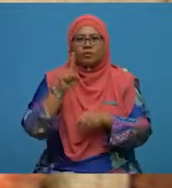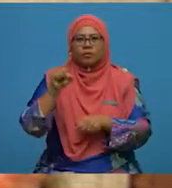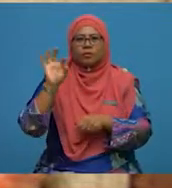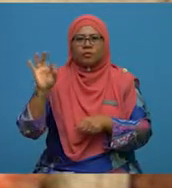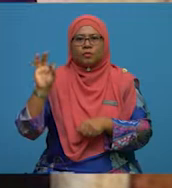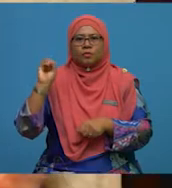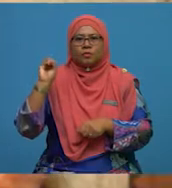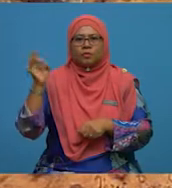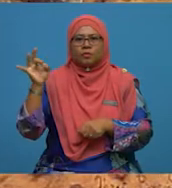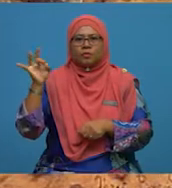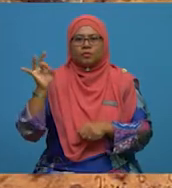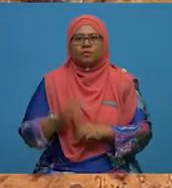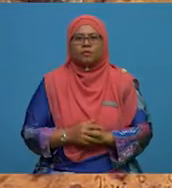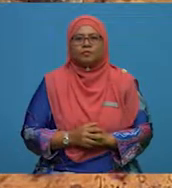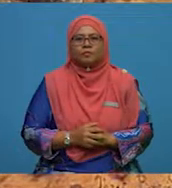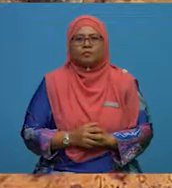1918.